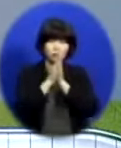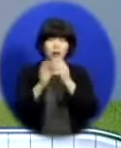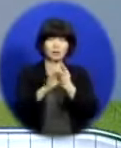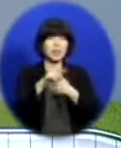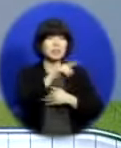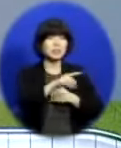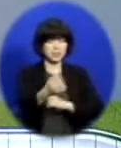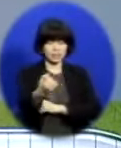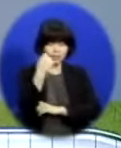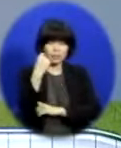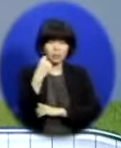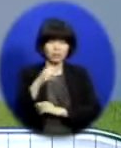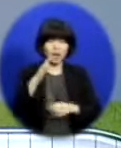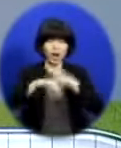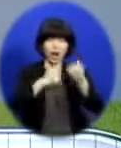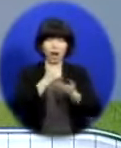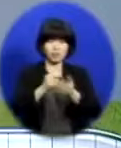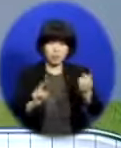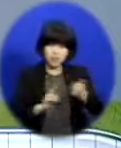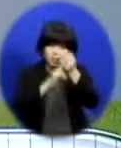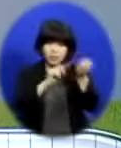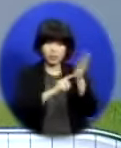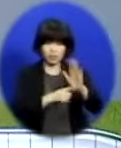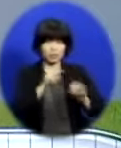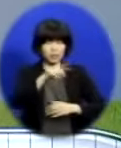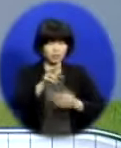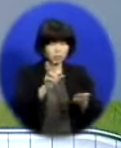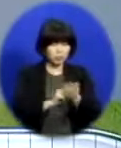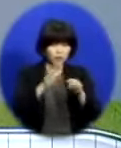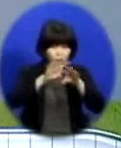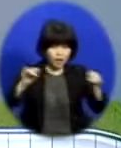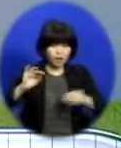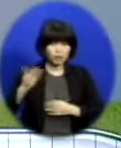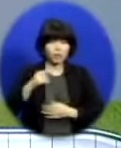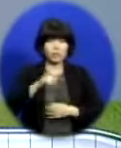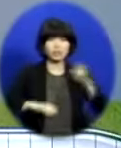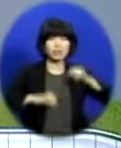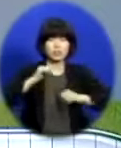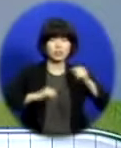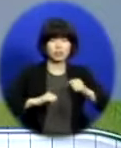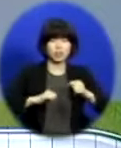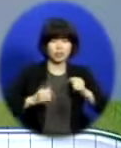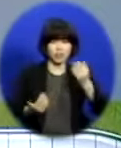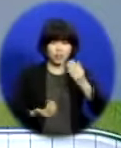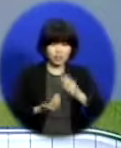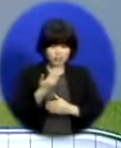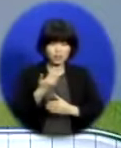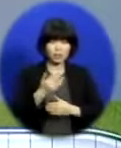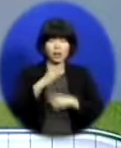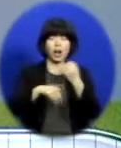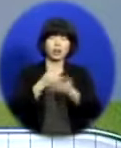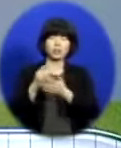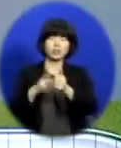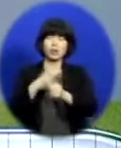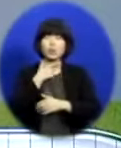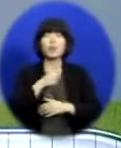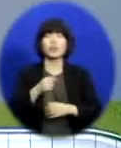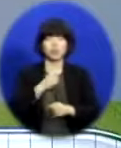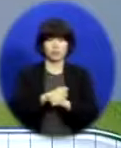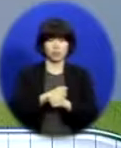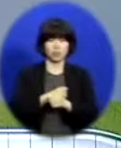나타나서 하나님의 기적이 나타나서 그의 문제들이 해결되지는 이런 역사가 일어나기를 하나님께 원했어요